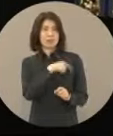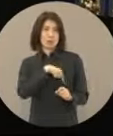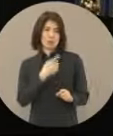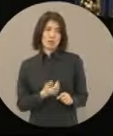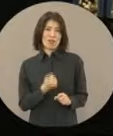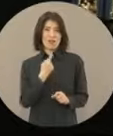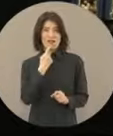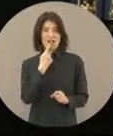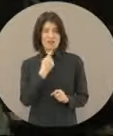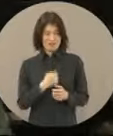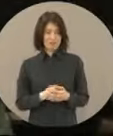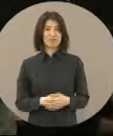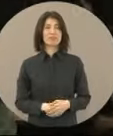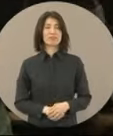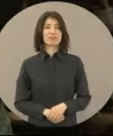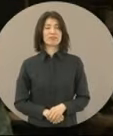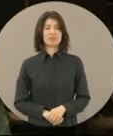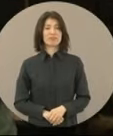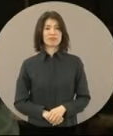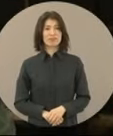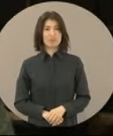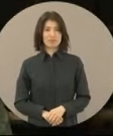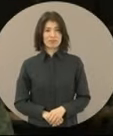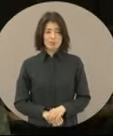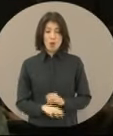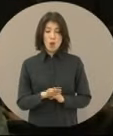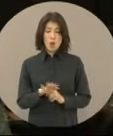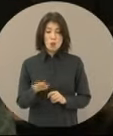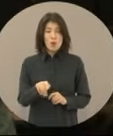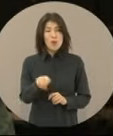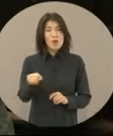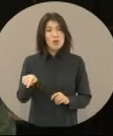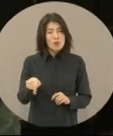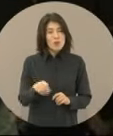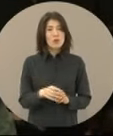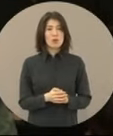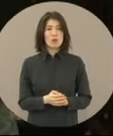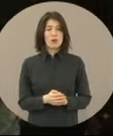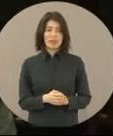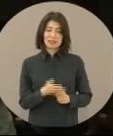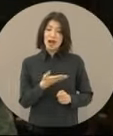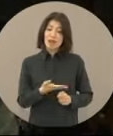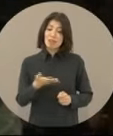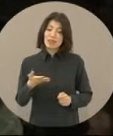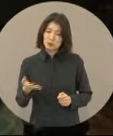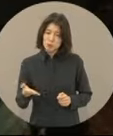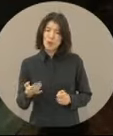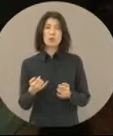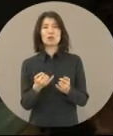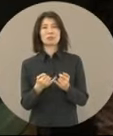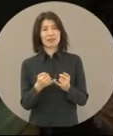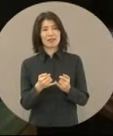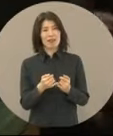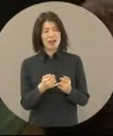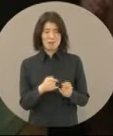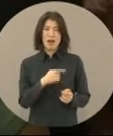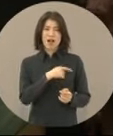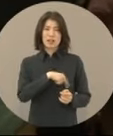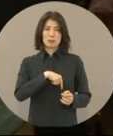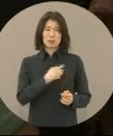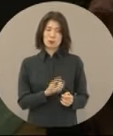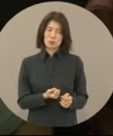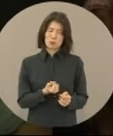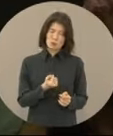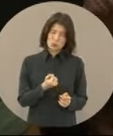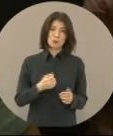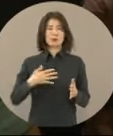めてみたいと思います。 まだこの子たちに伝承っていう気持